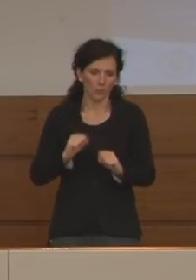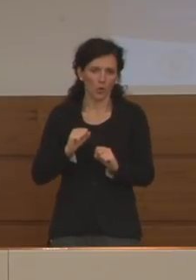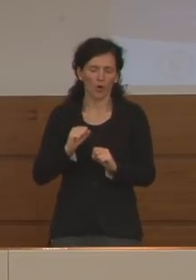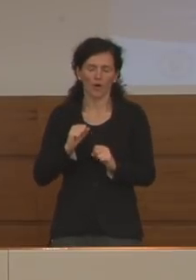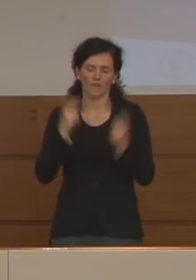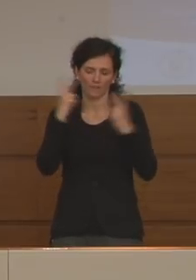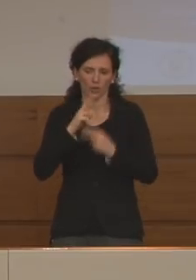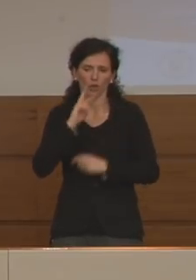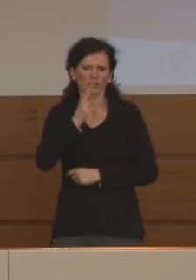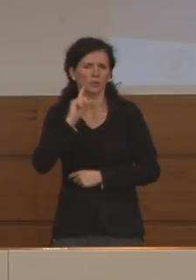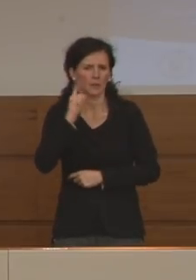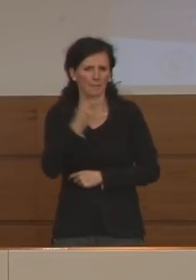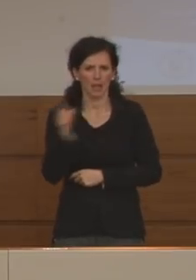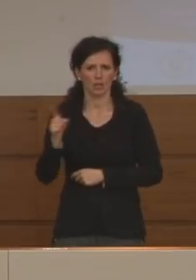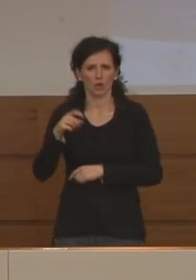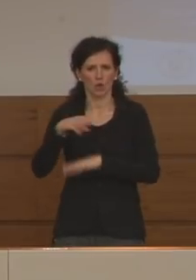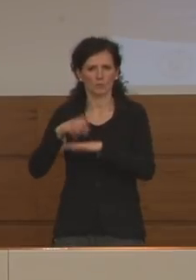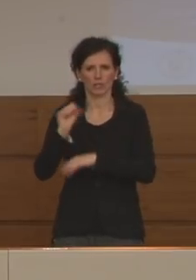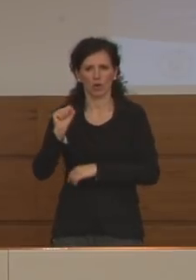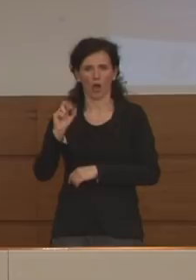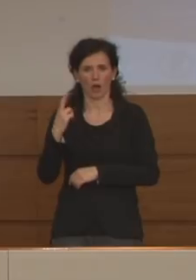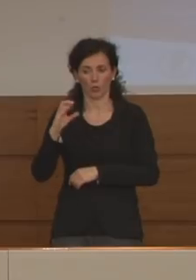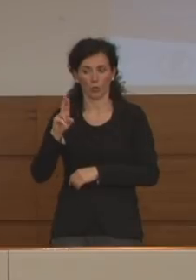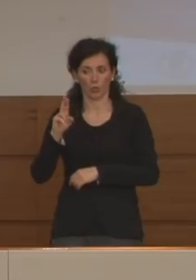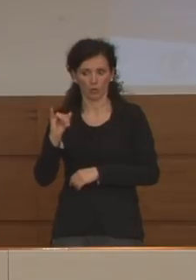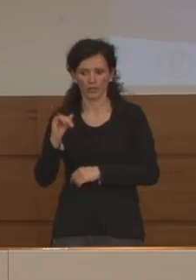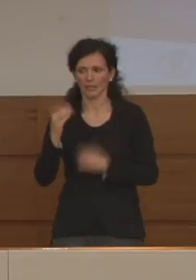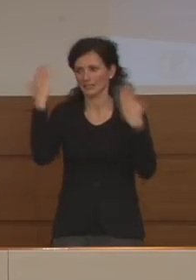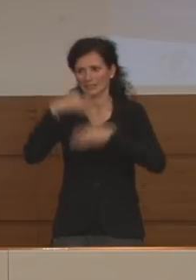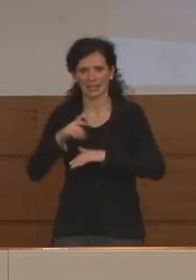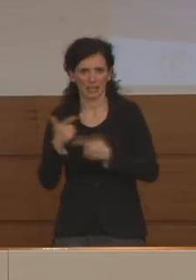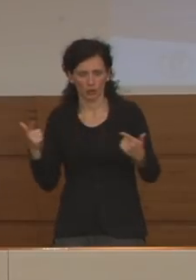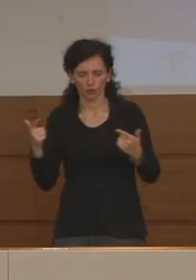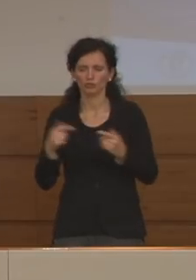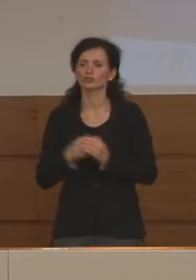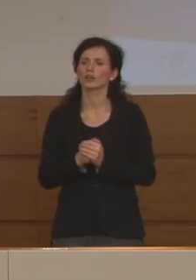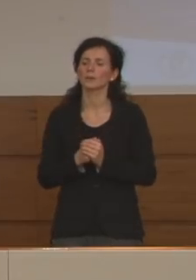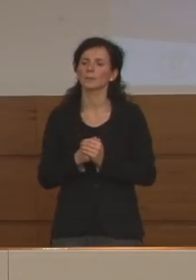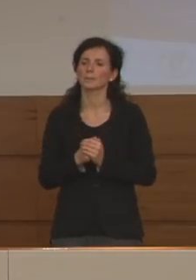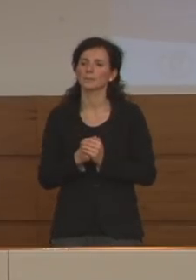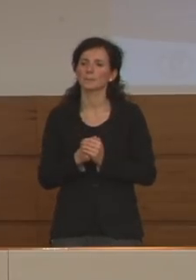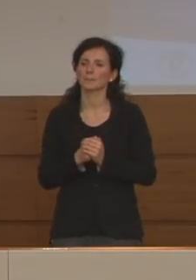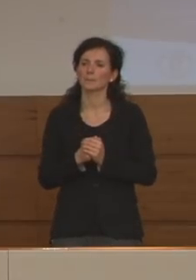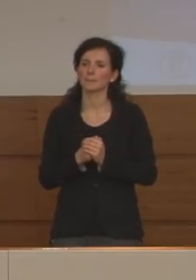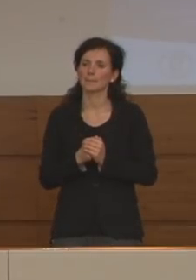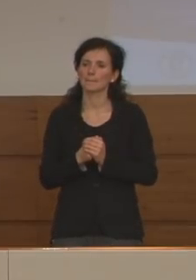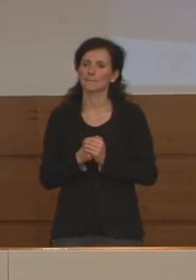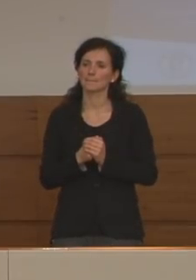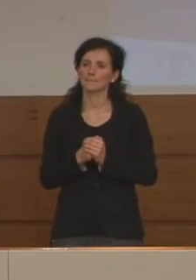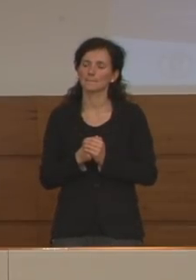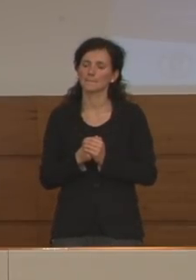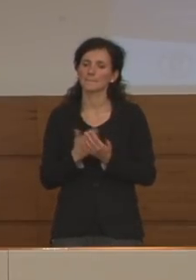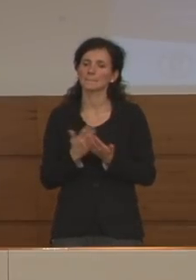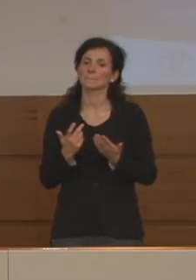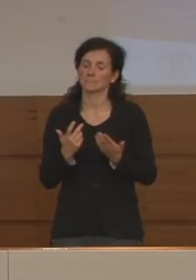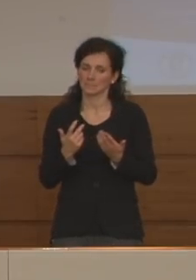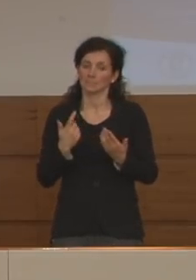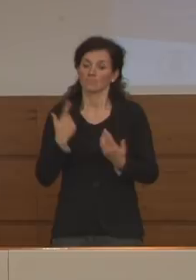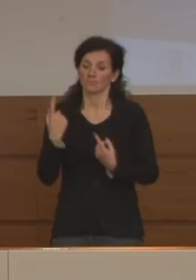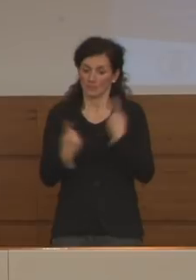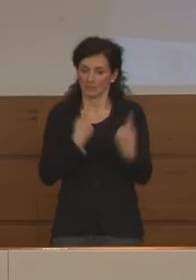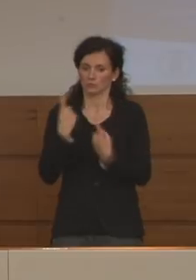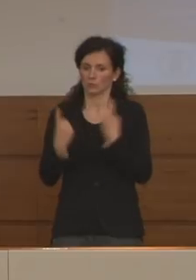non c'è questa sera è un fronte molto duro almeno stando ad alcune dati e